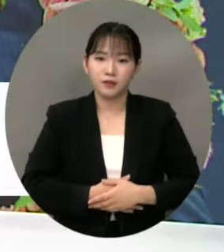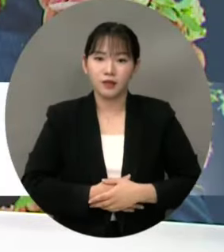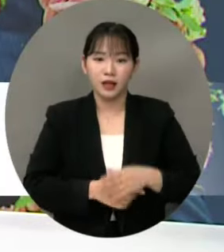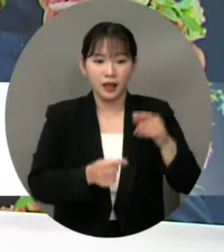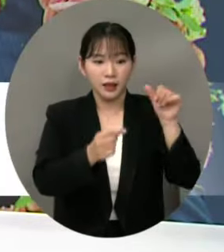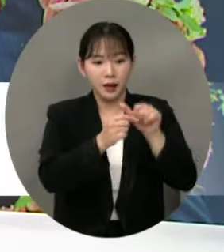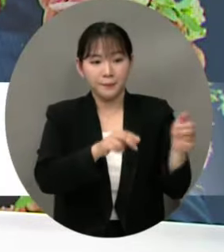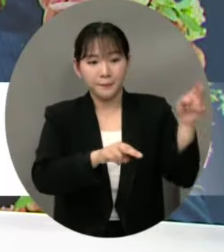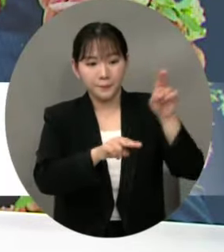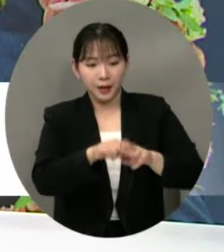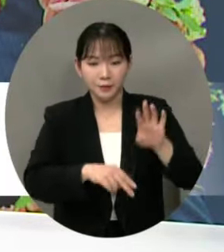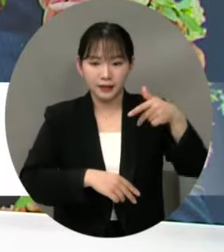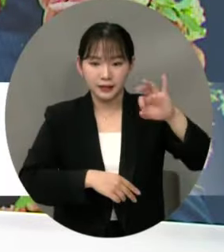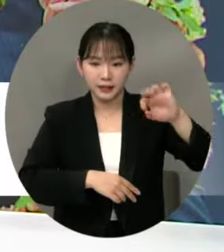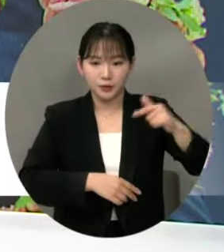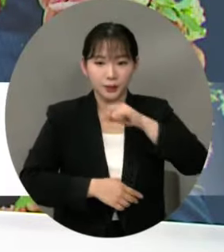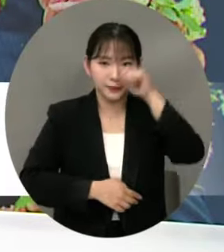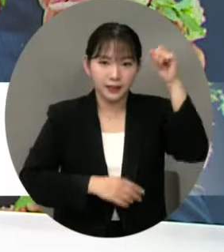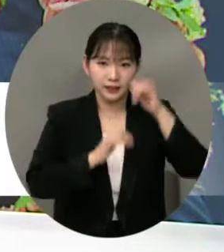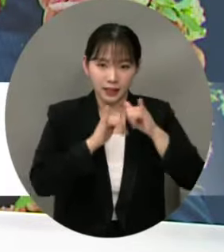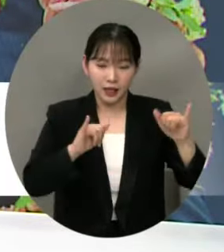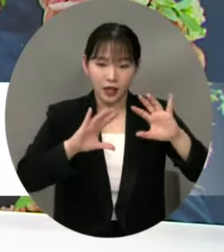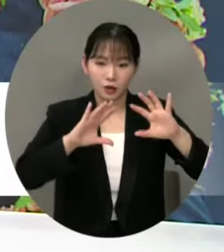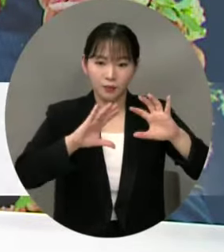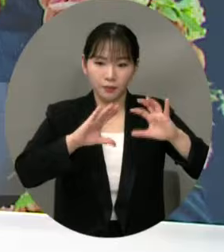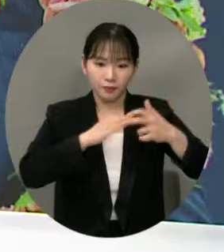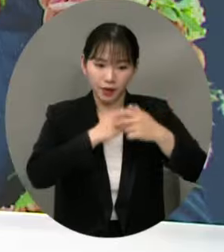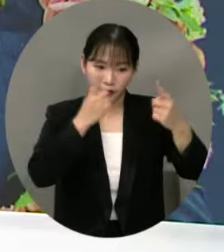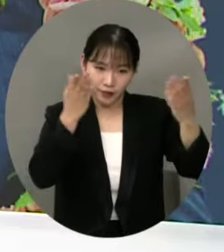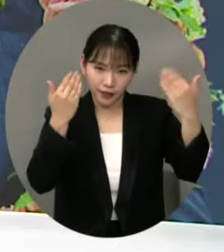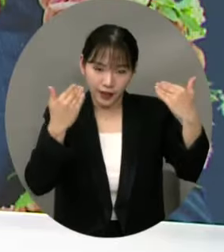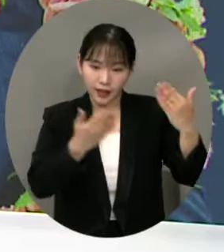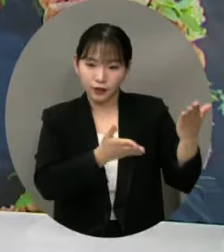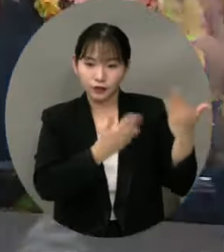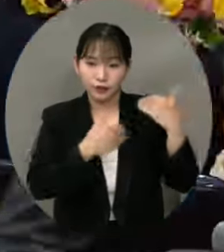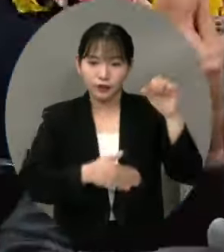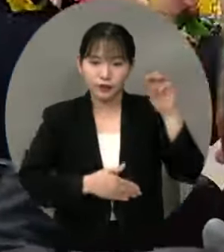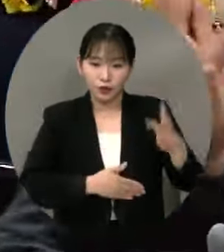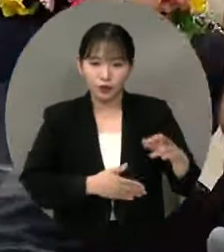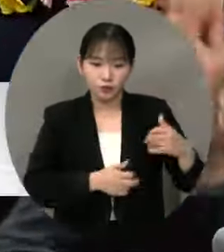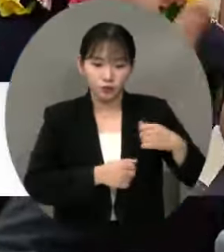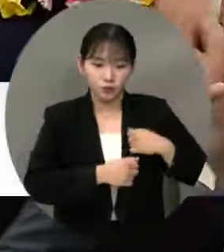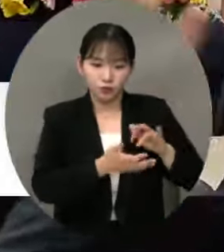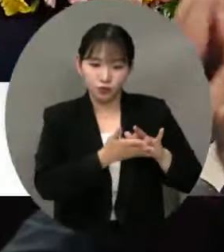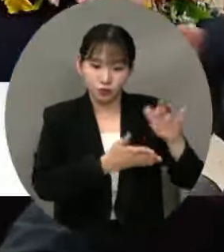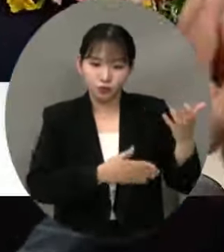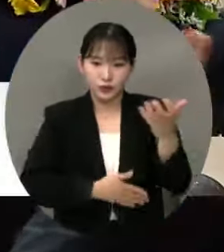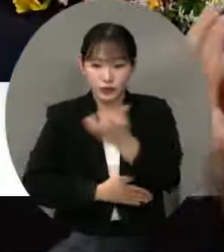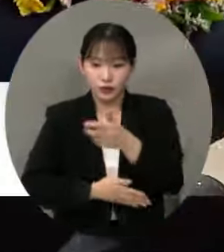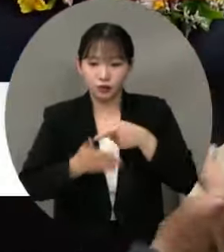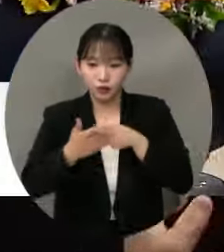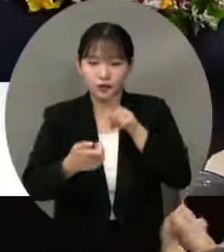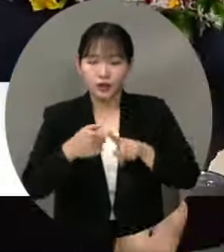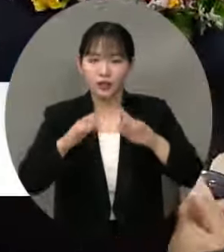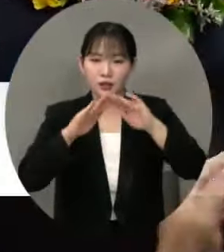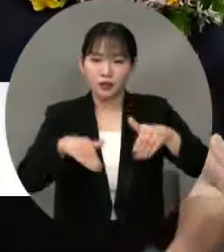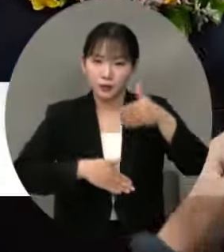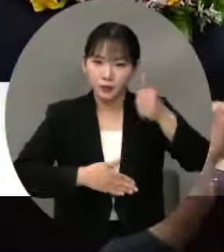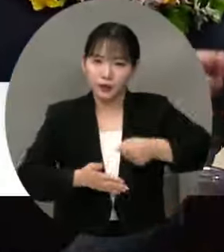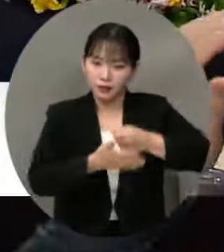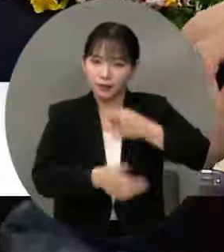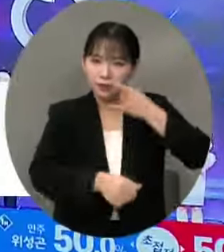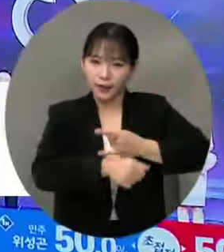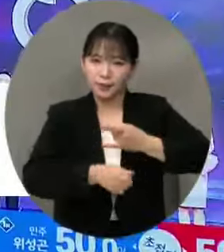5선 고지에 오른 박지원 당선인이 국립의대 유치와 광주 군공항 이전 추진에 대해 김영록 지사의 결단을